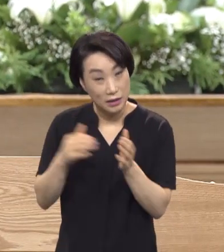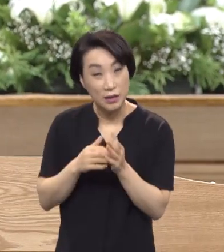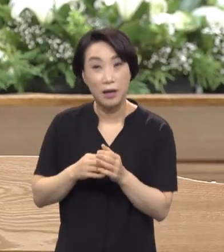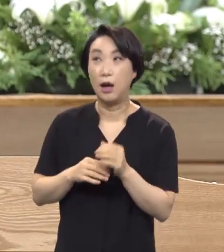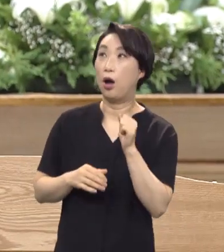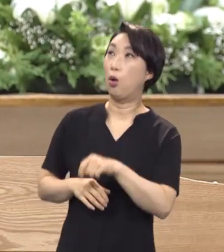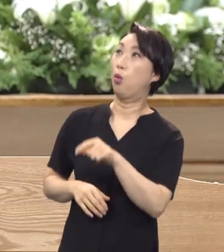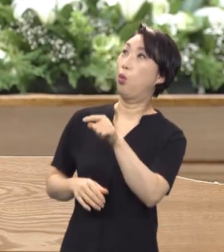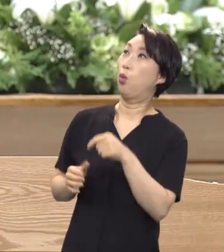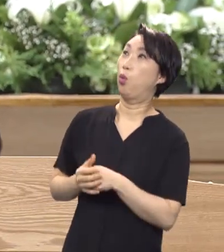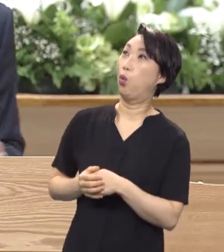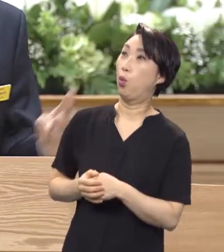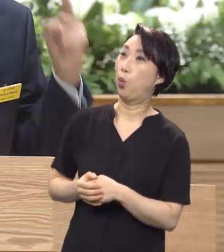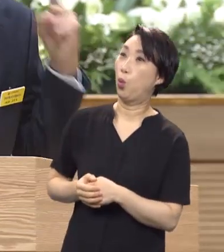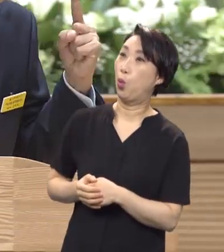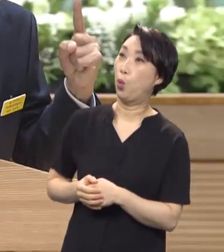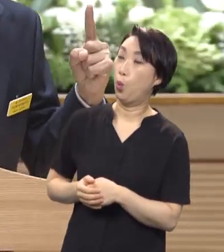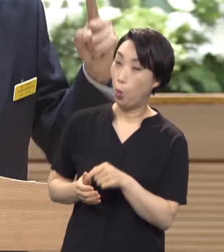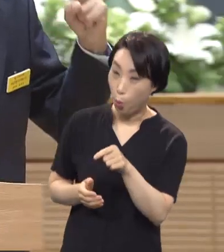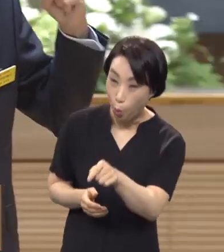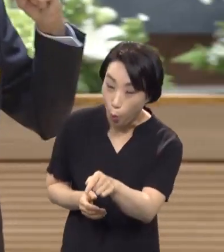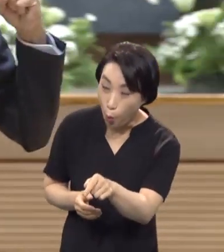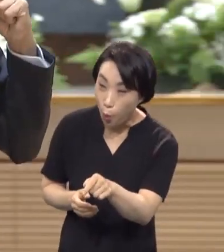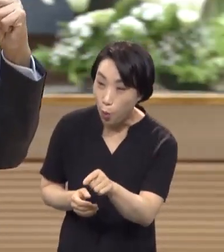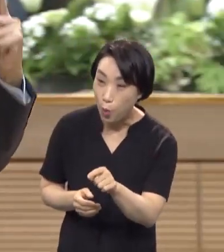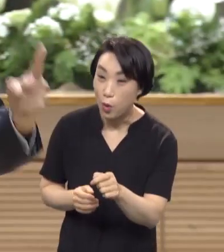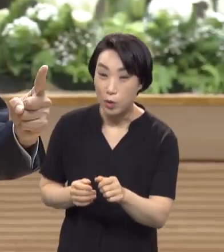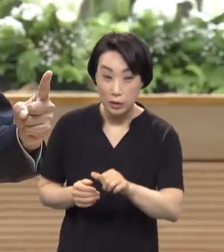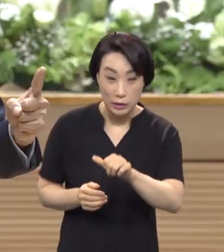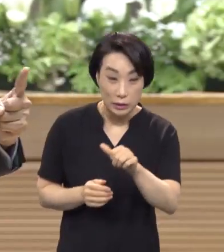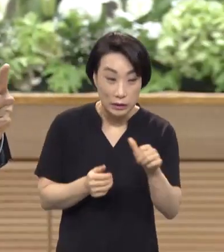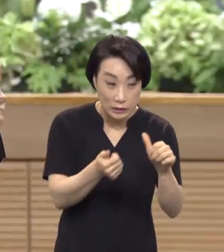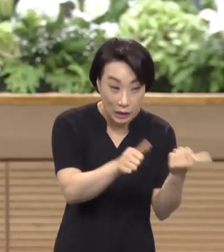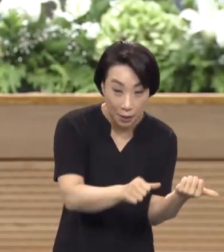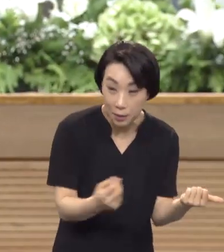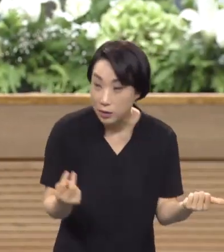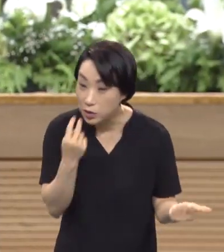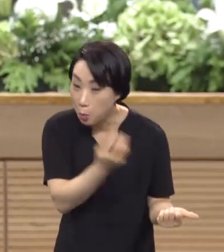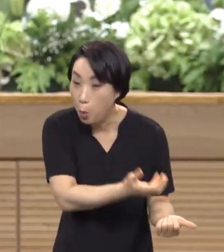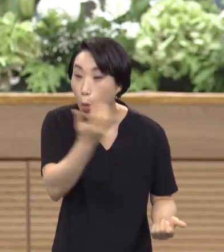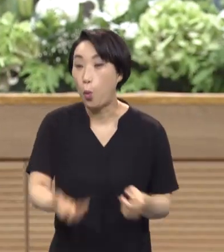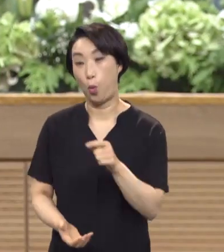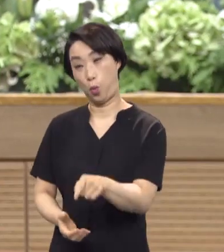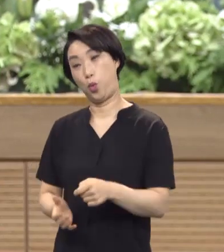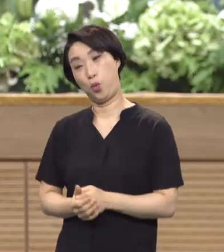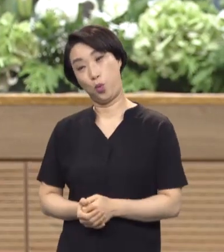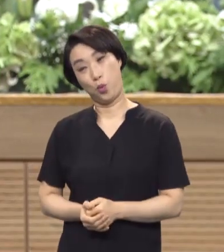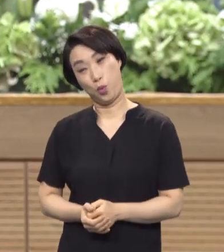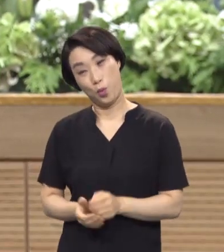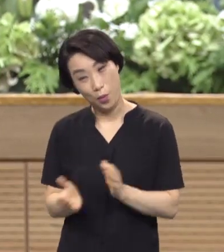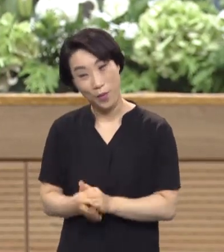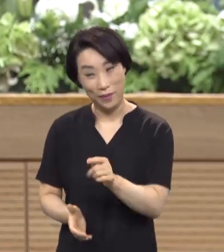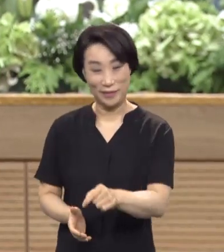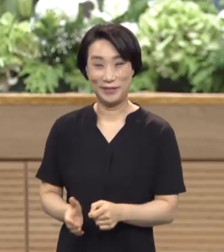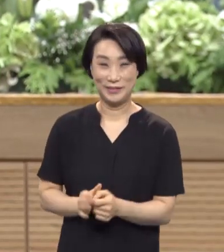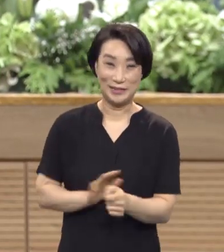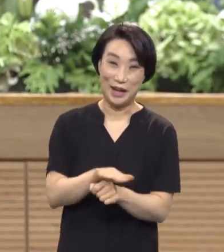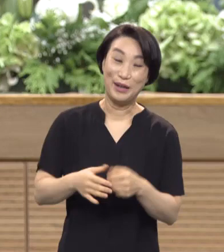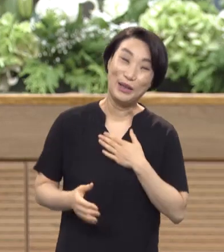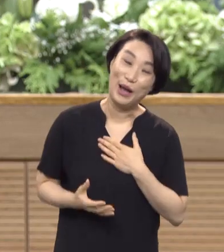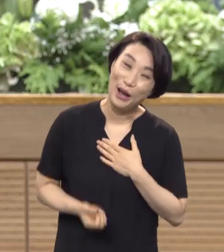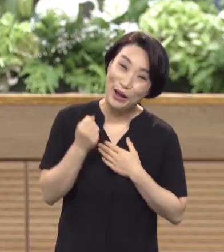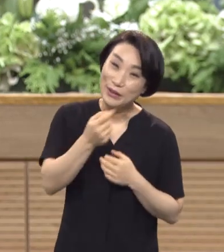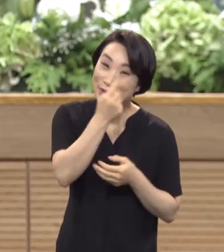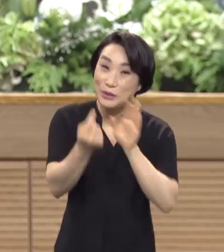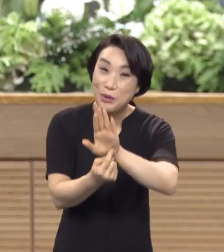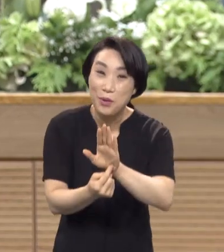아하, 너는 사망에서 생명으로 옮겼다. 옮겼다. 그런 사랑이 있다는